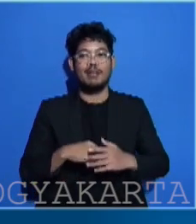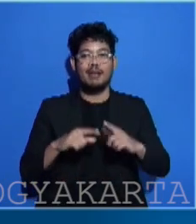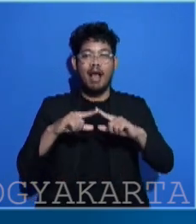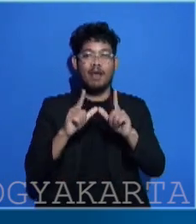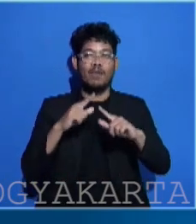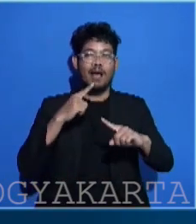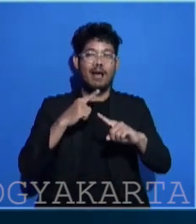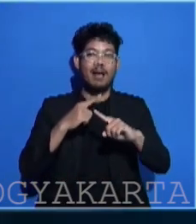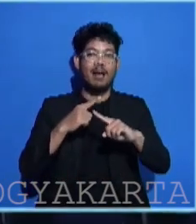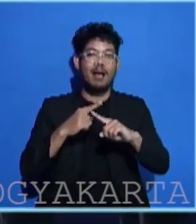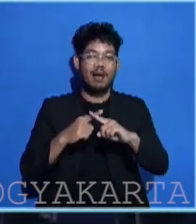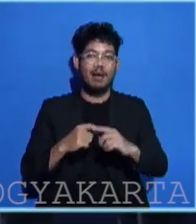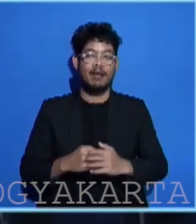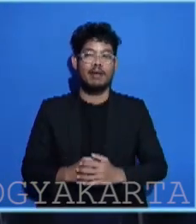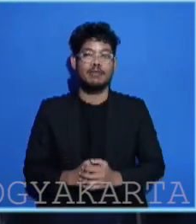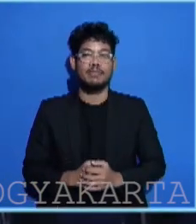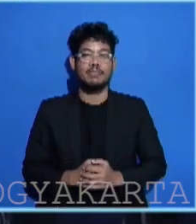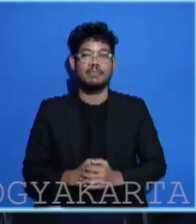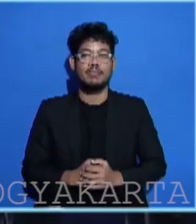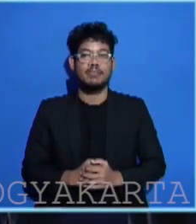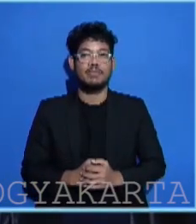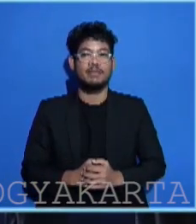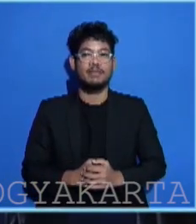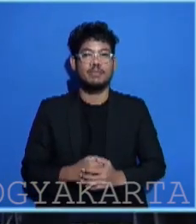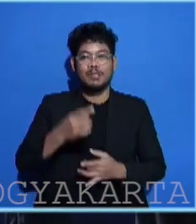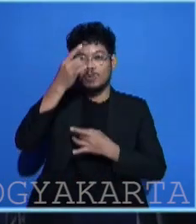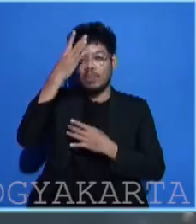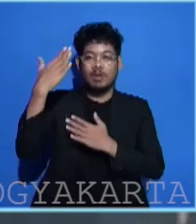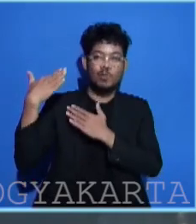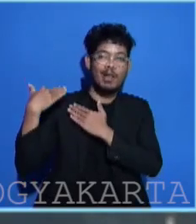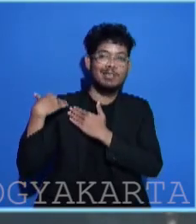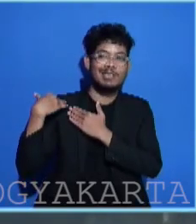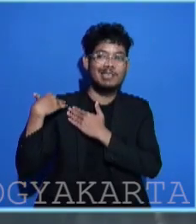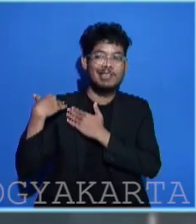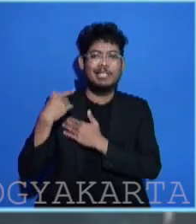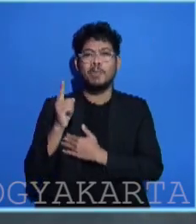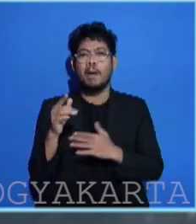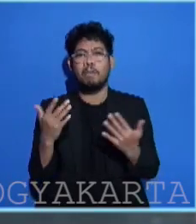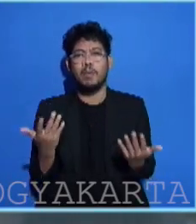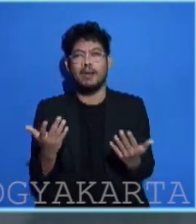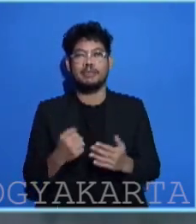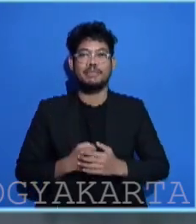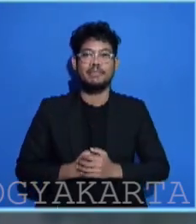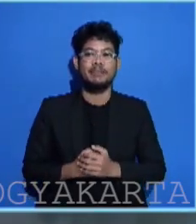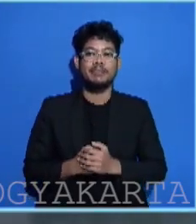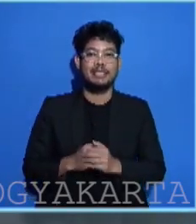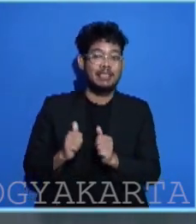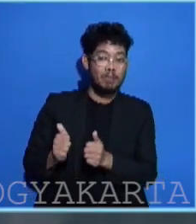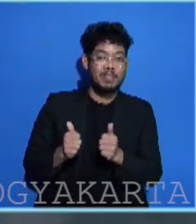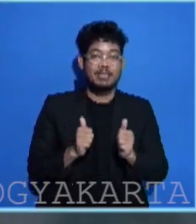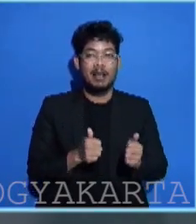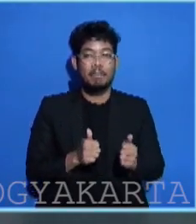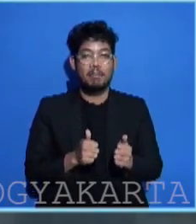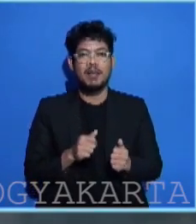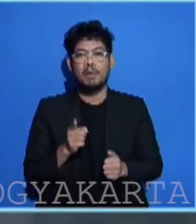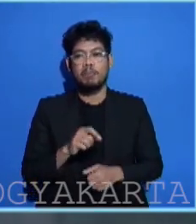Perwira penerbang yang profesional dan berkomitmen kepada tugas yang dibebankan agar senantiasa siap ketika